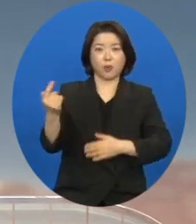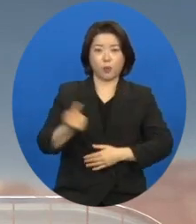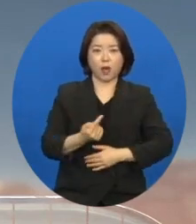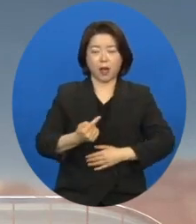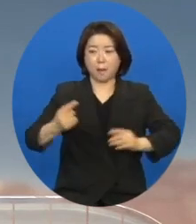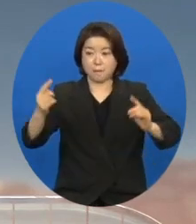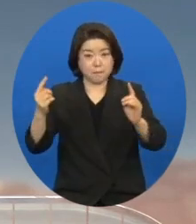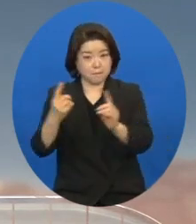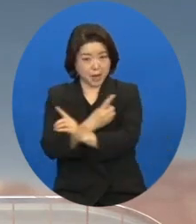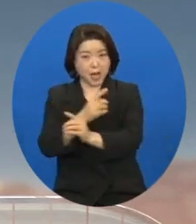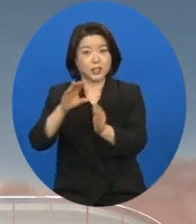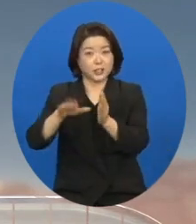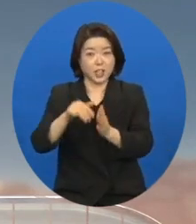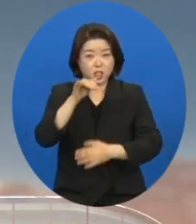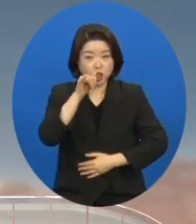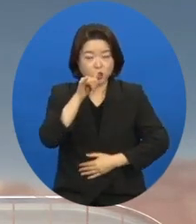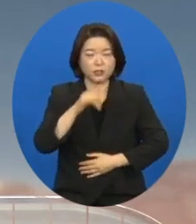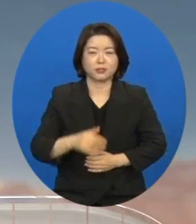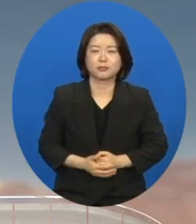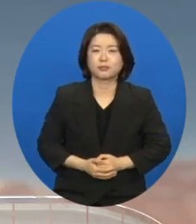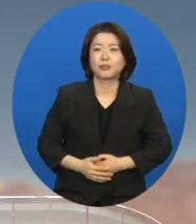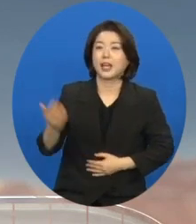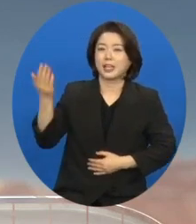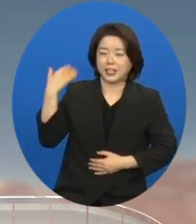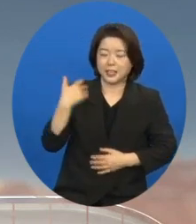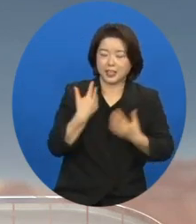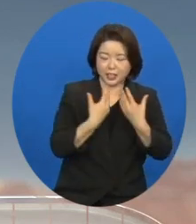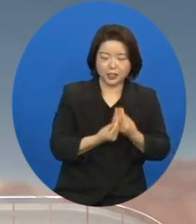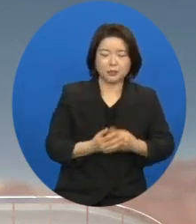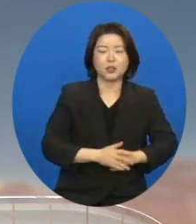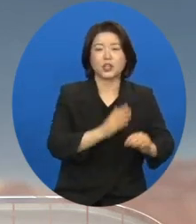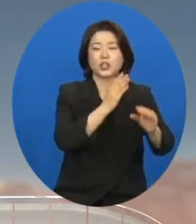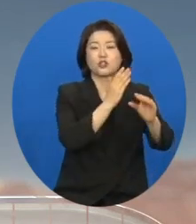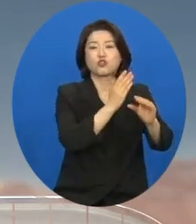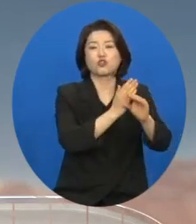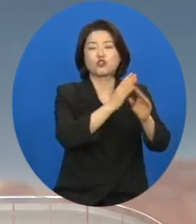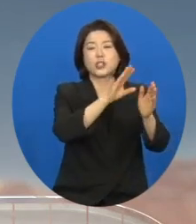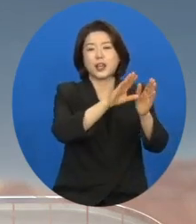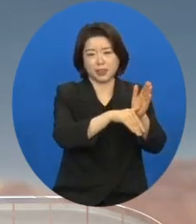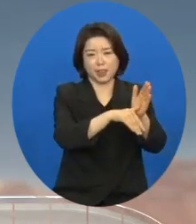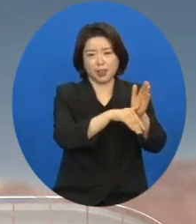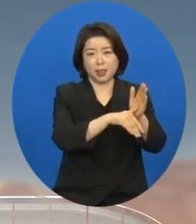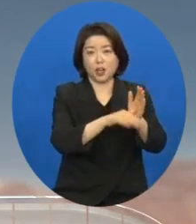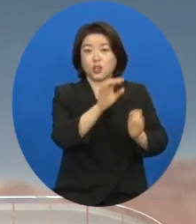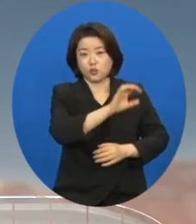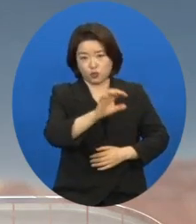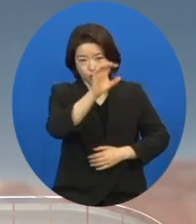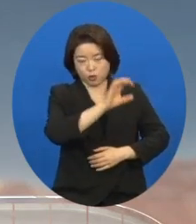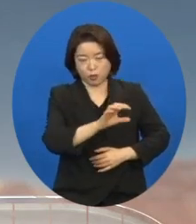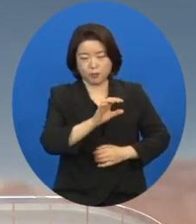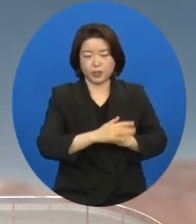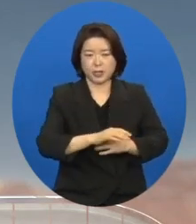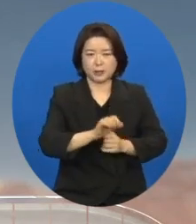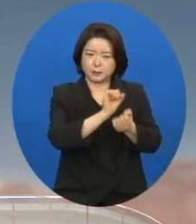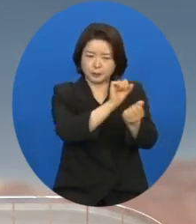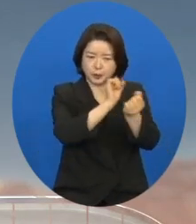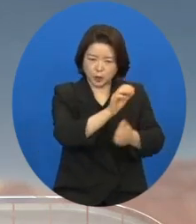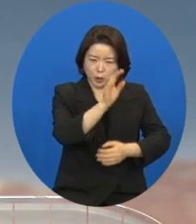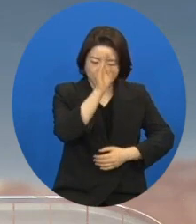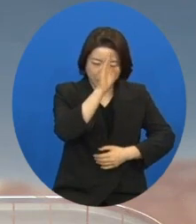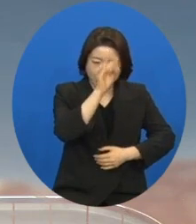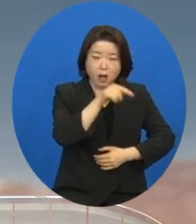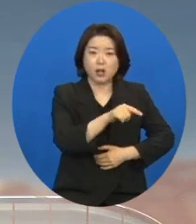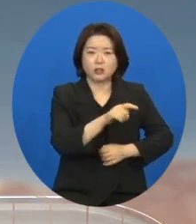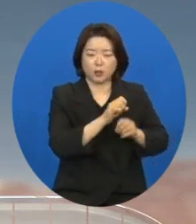시점이 있죠. 중세에 보면 이 전염병, 특히 흑사병 전후로 세계가 바뀌고 스페인